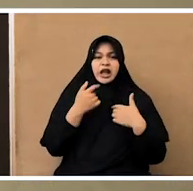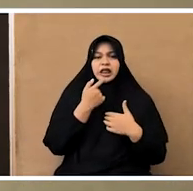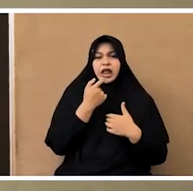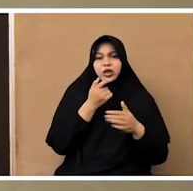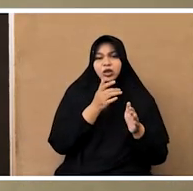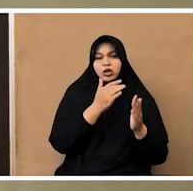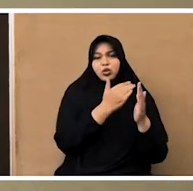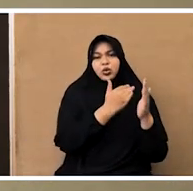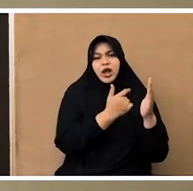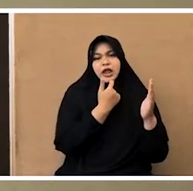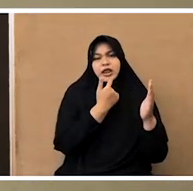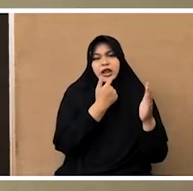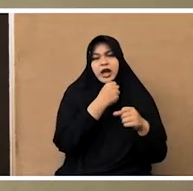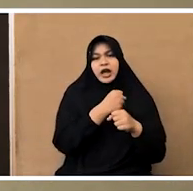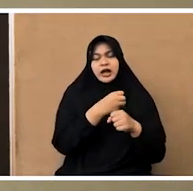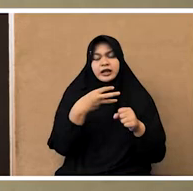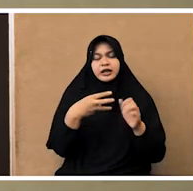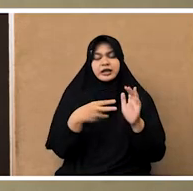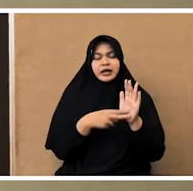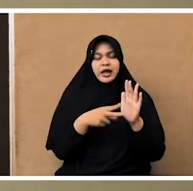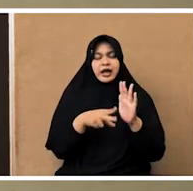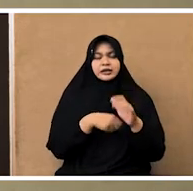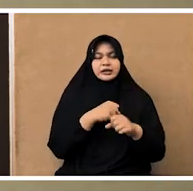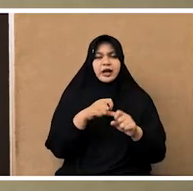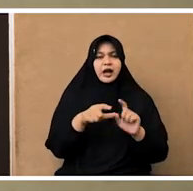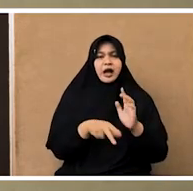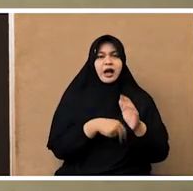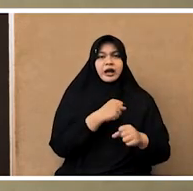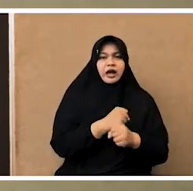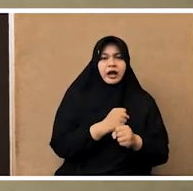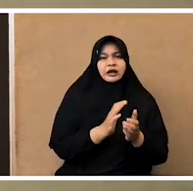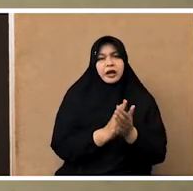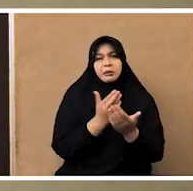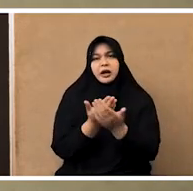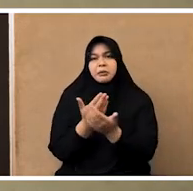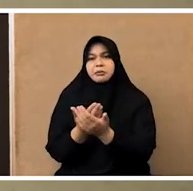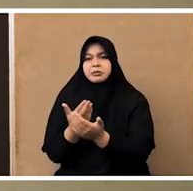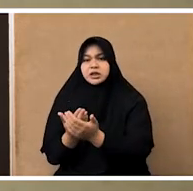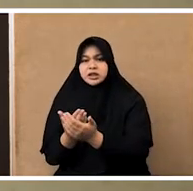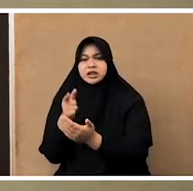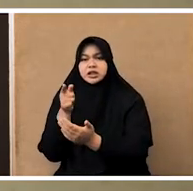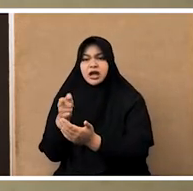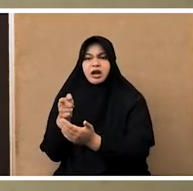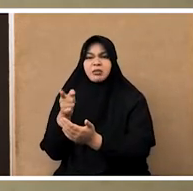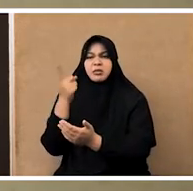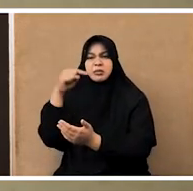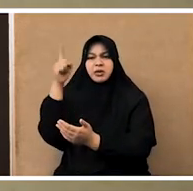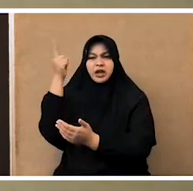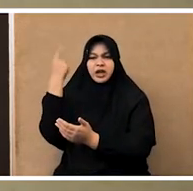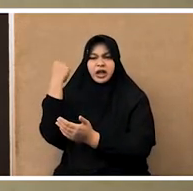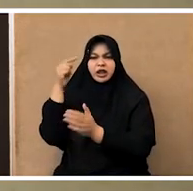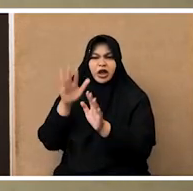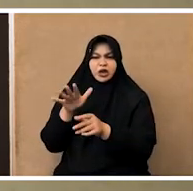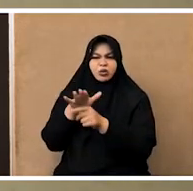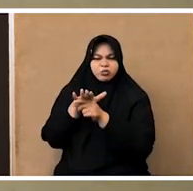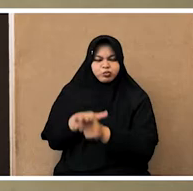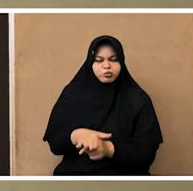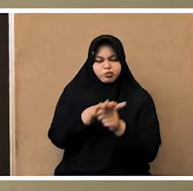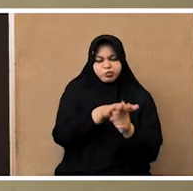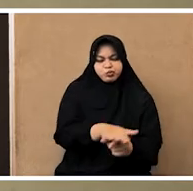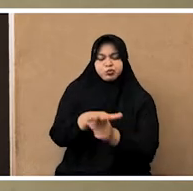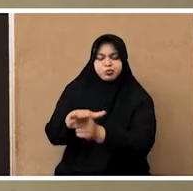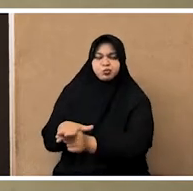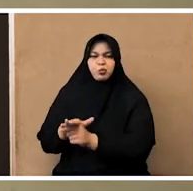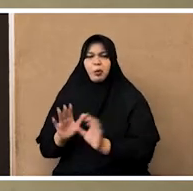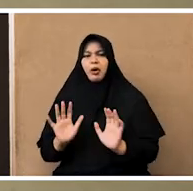gitu ya itu dipakai oleh pemerintah setempat untuk melakukan apa tindakan-tindakan depresif di lapangan di jalanan